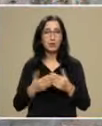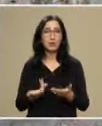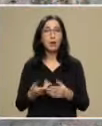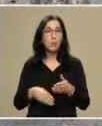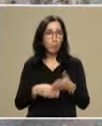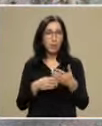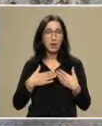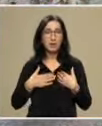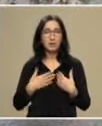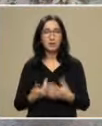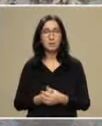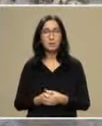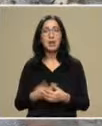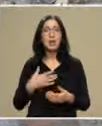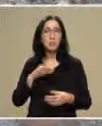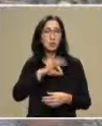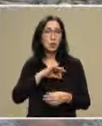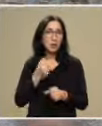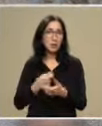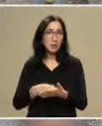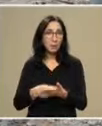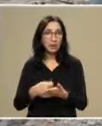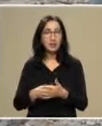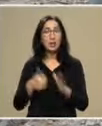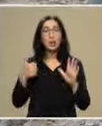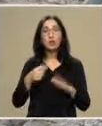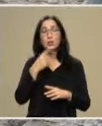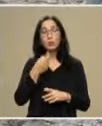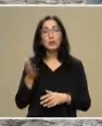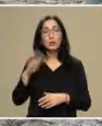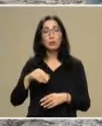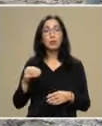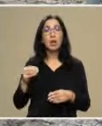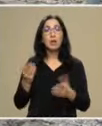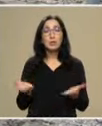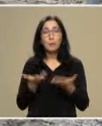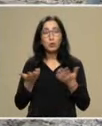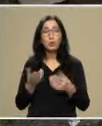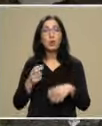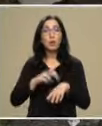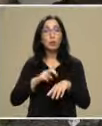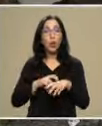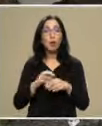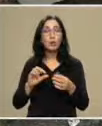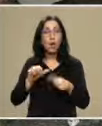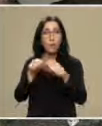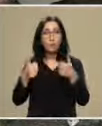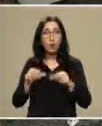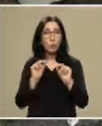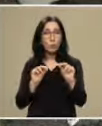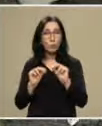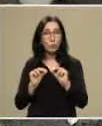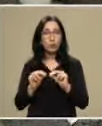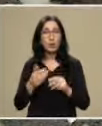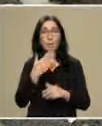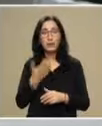сами, помагат ни, изкарват и заплатите. 6 години след като са започнали да прилагат дуалната форма на обучение, от гимназията по